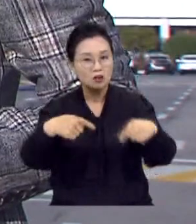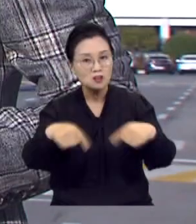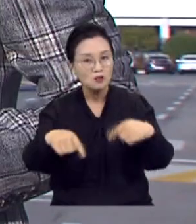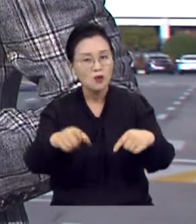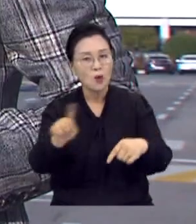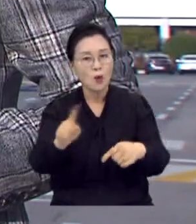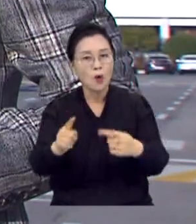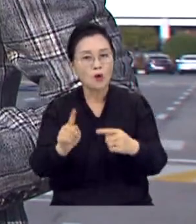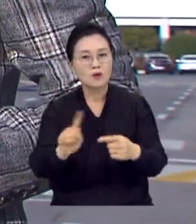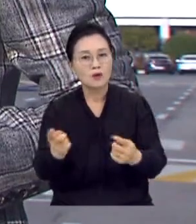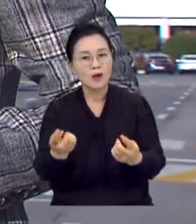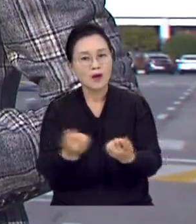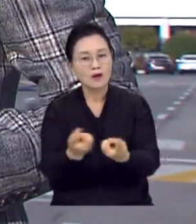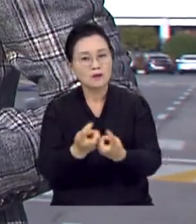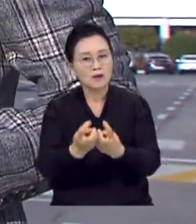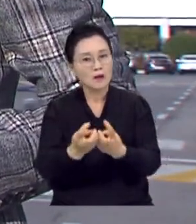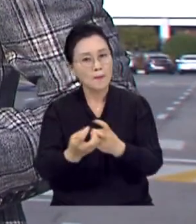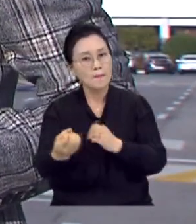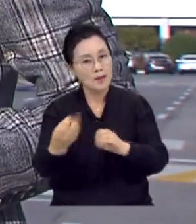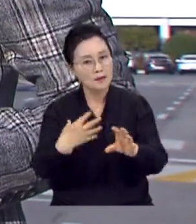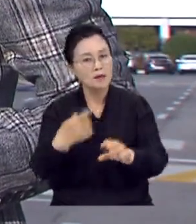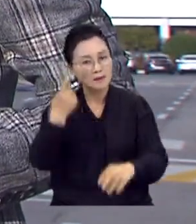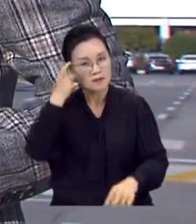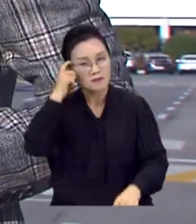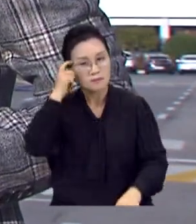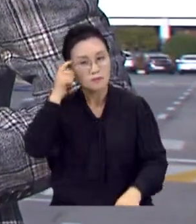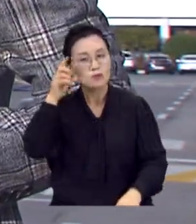반응할지 주목됩니다 k는 김은영입니다